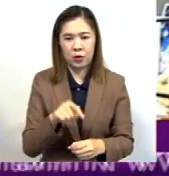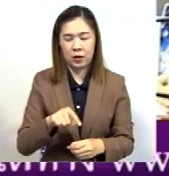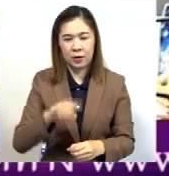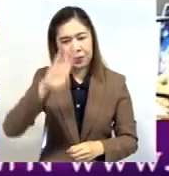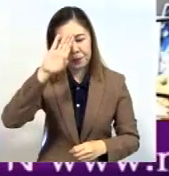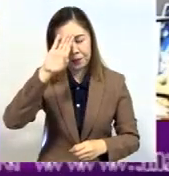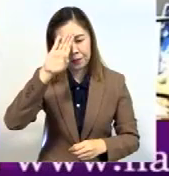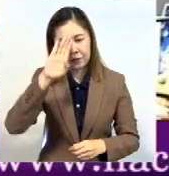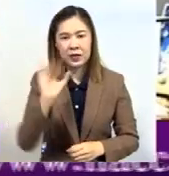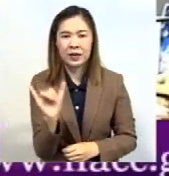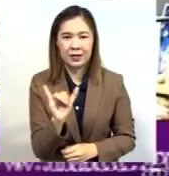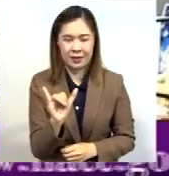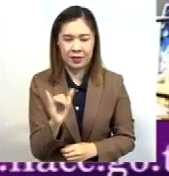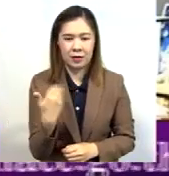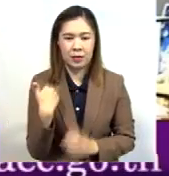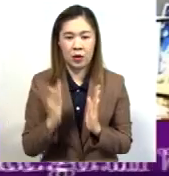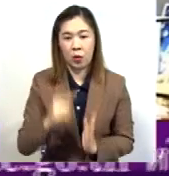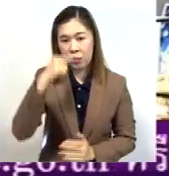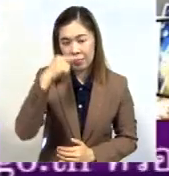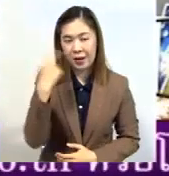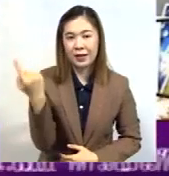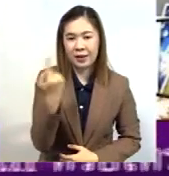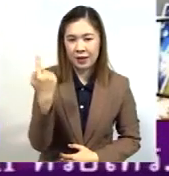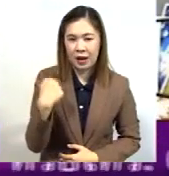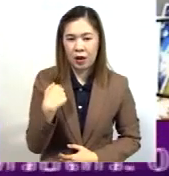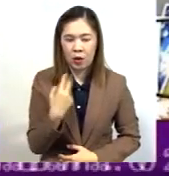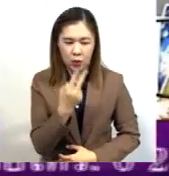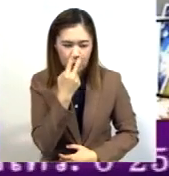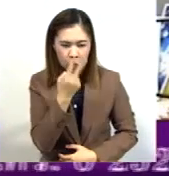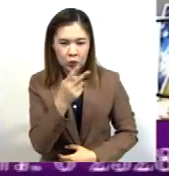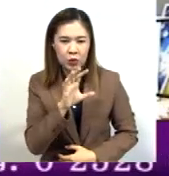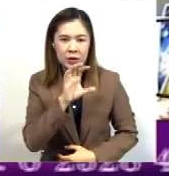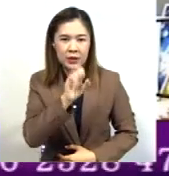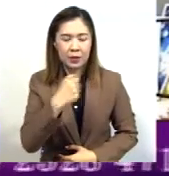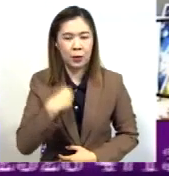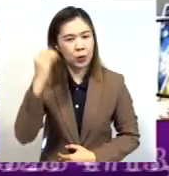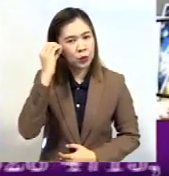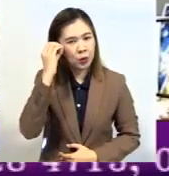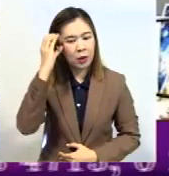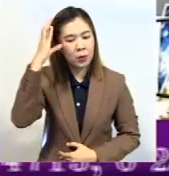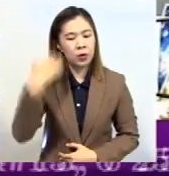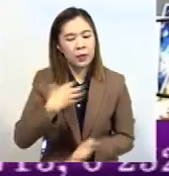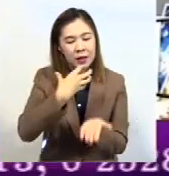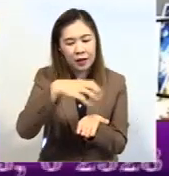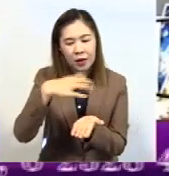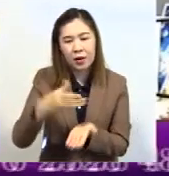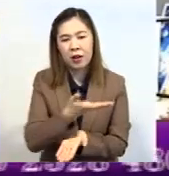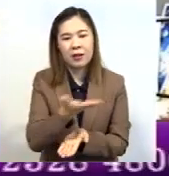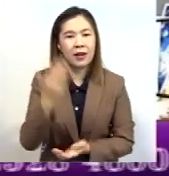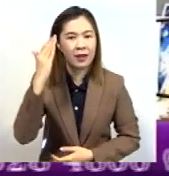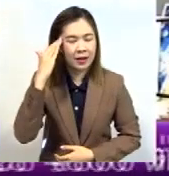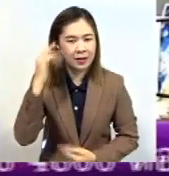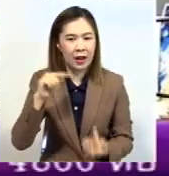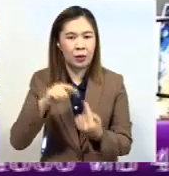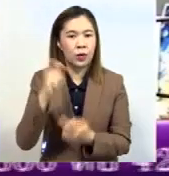นะคนไทยเรานะหรือแม้แต่นักท่องเที่ยวด้วยกันต้องสังเกตอาการครับเราได้ให้ความรู้กับมัคคุเทศก์นะครับแล้วก็ผู้ประกอบการทัว